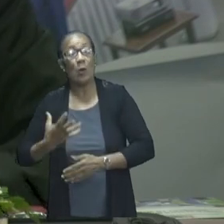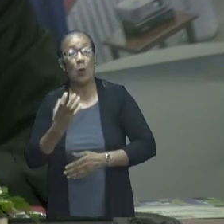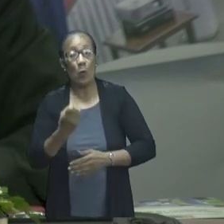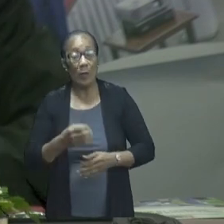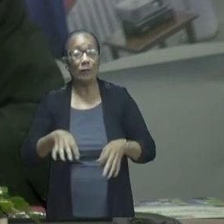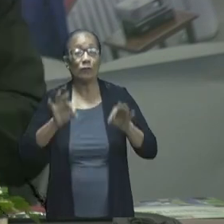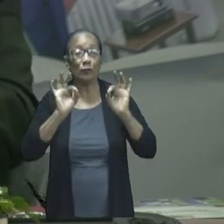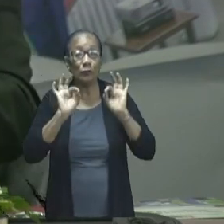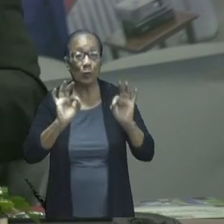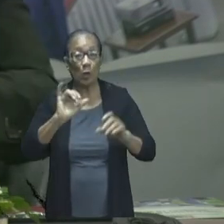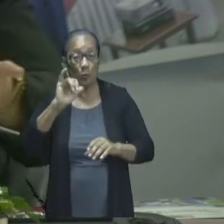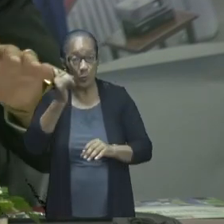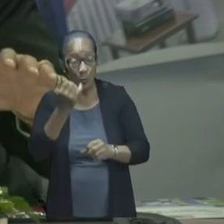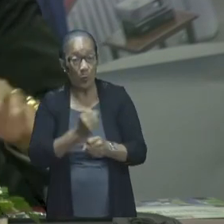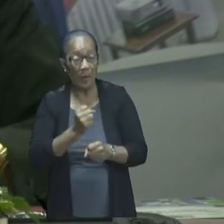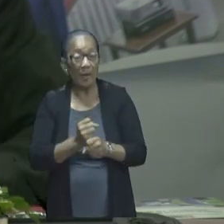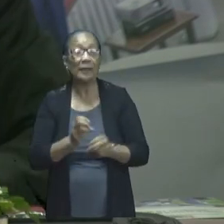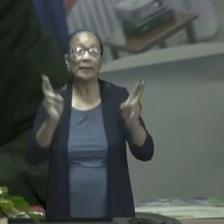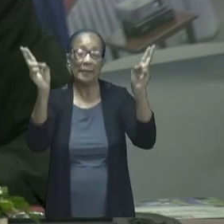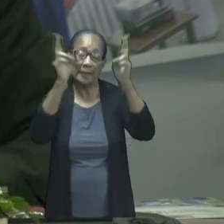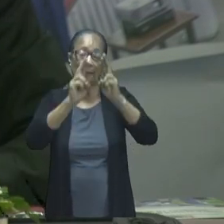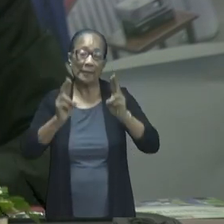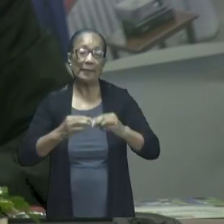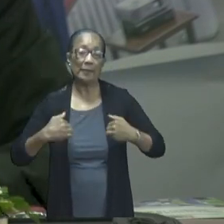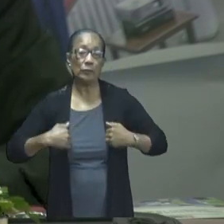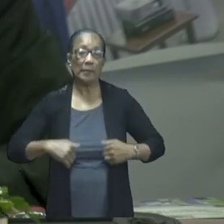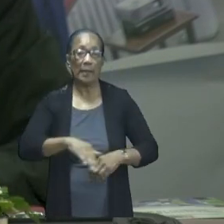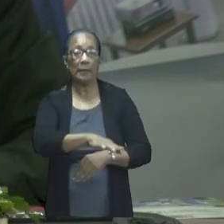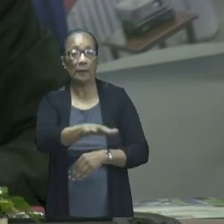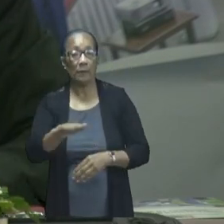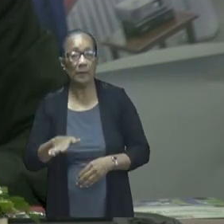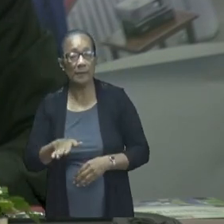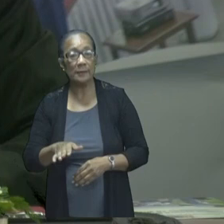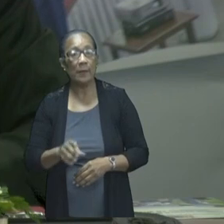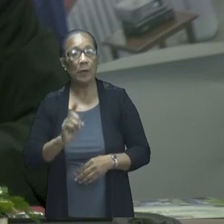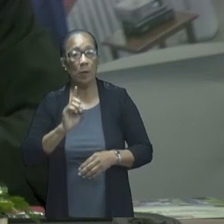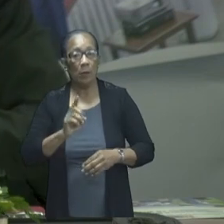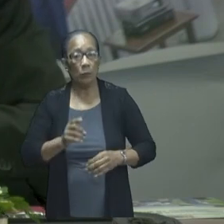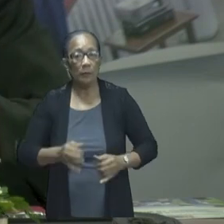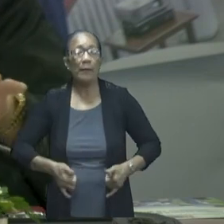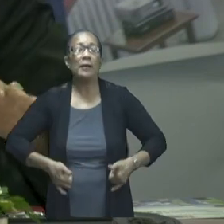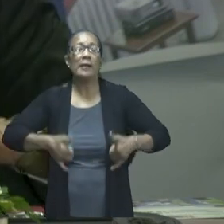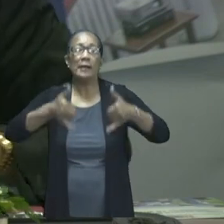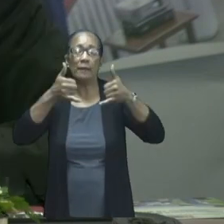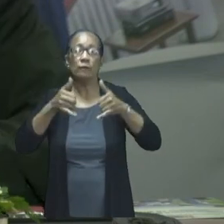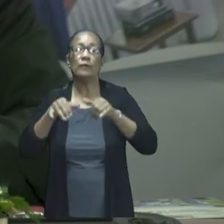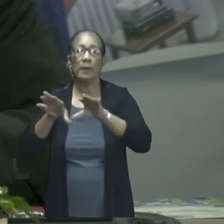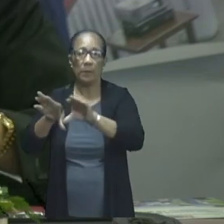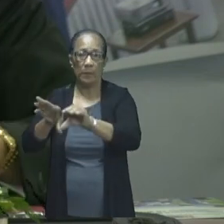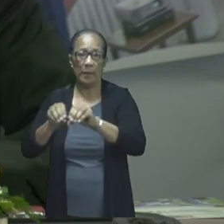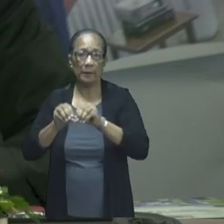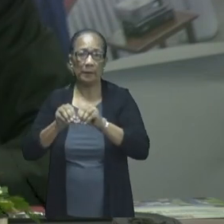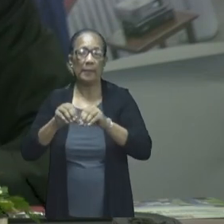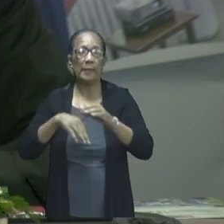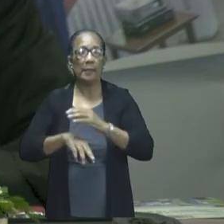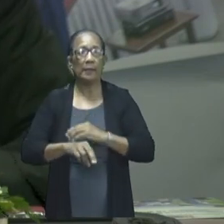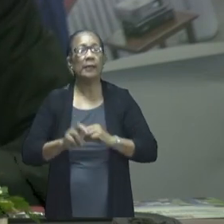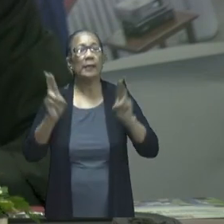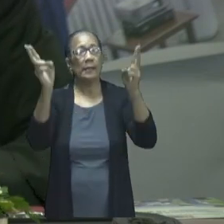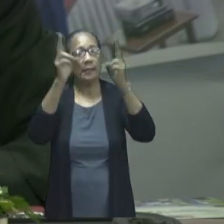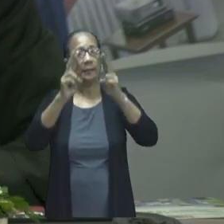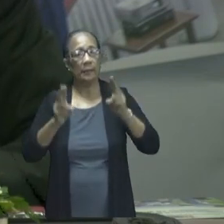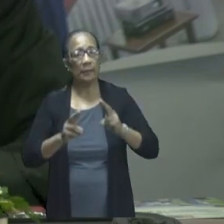en internationale gemeenschap daar zijn er tal van maatregelen daar in die internationale gemeenschap